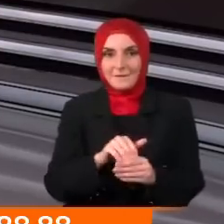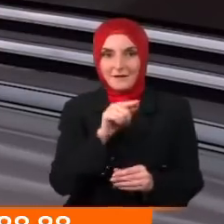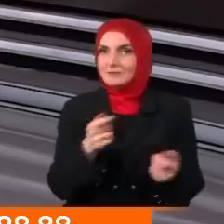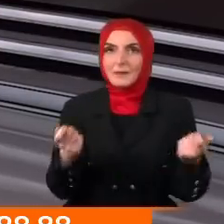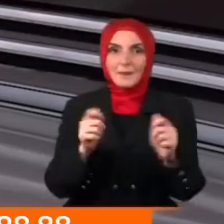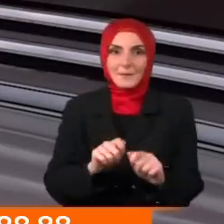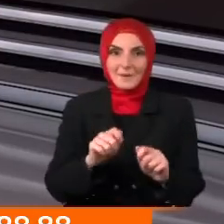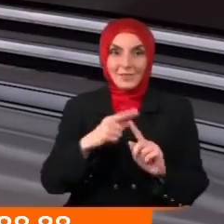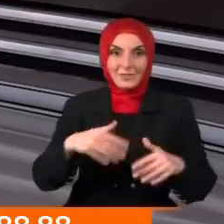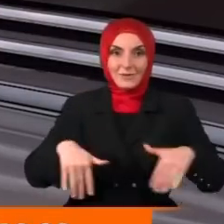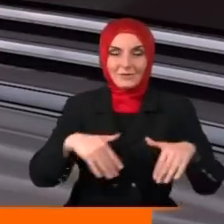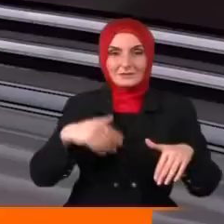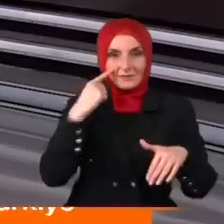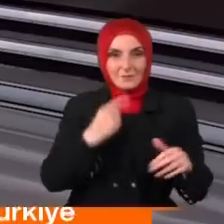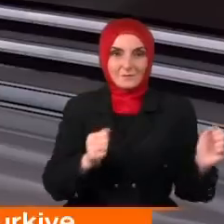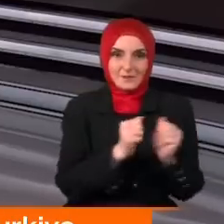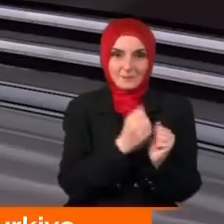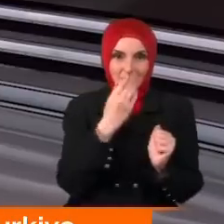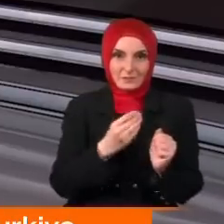birlikten yana işte